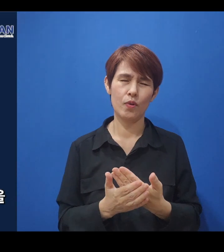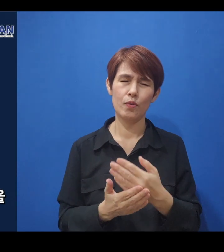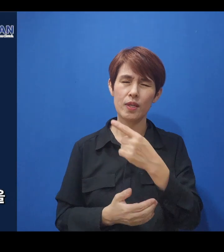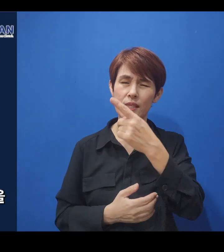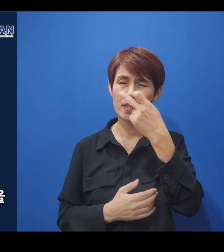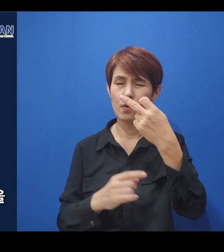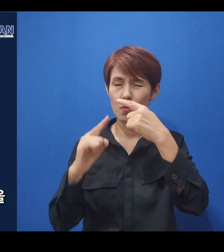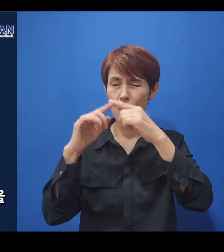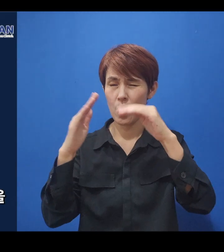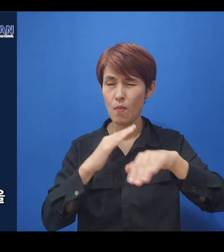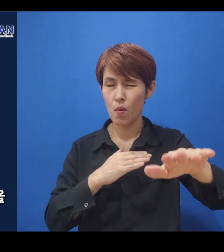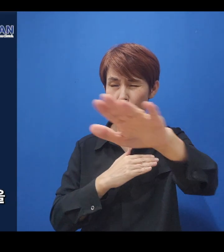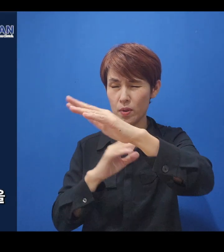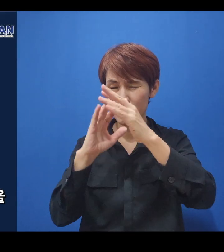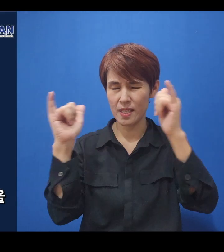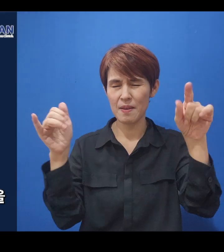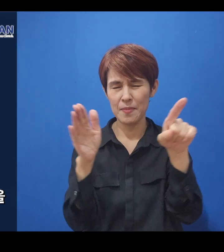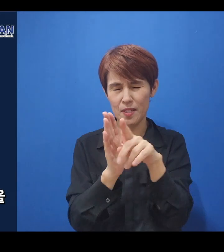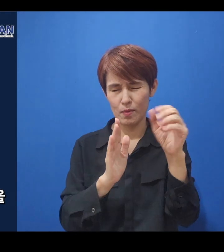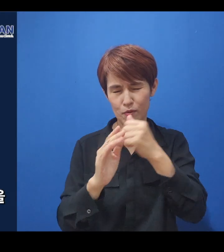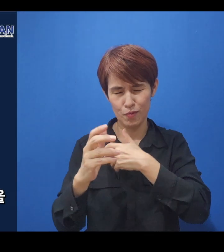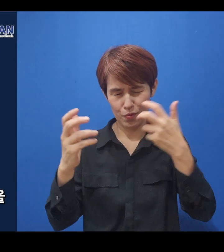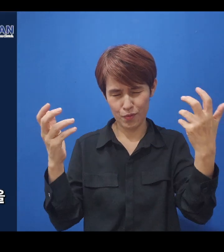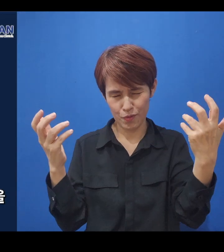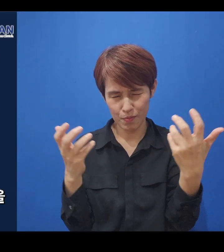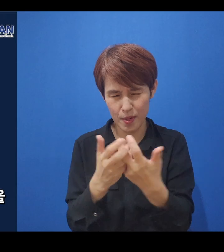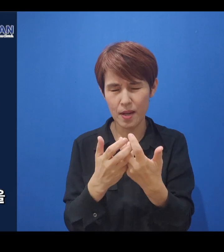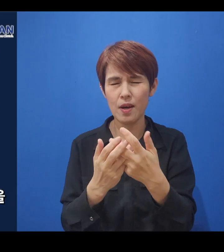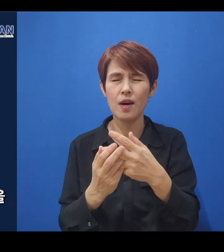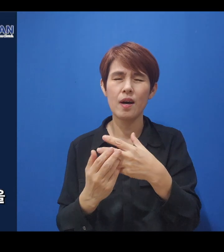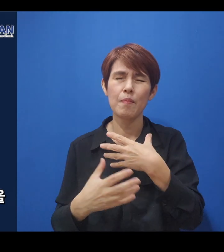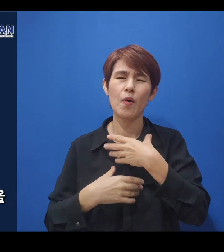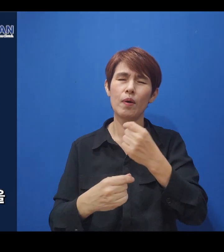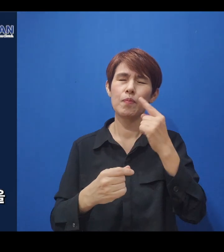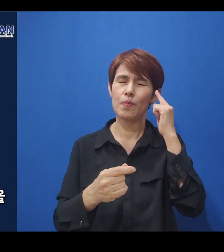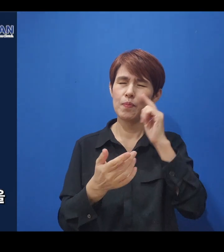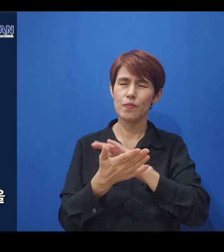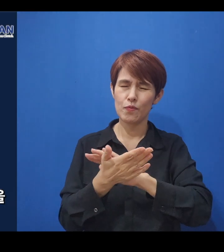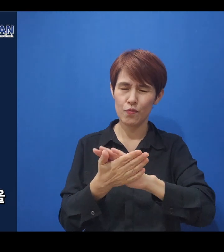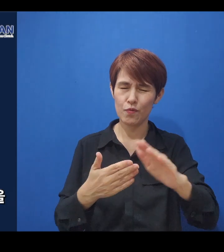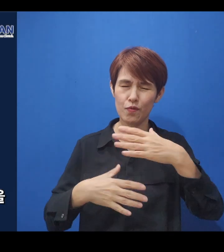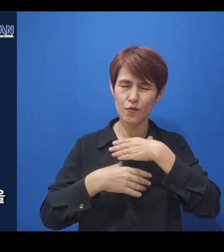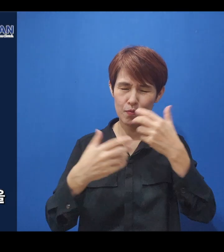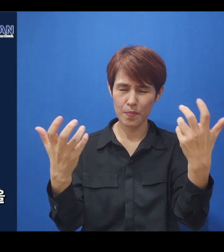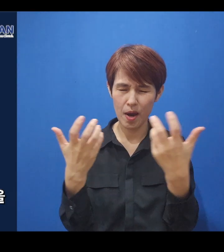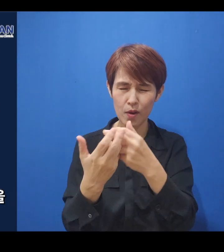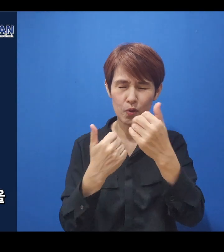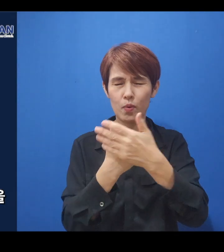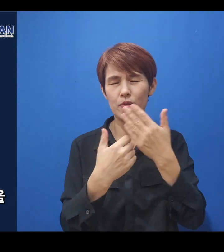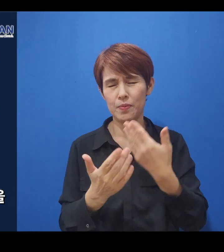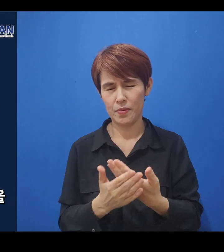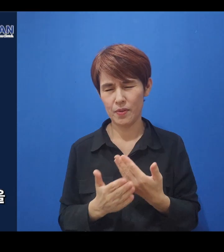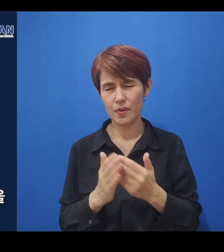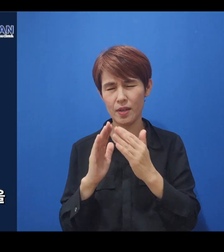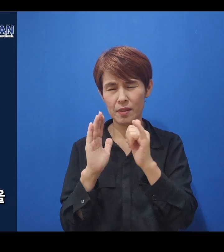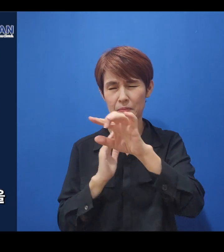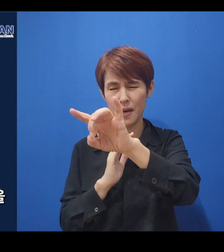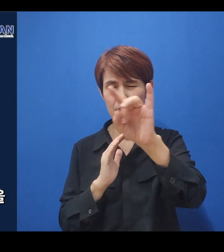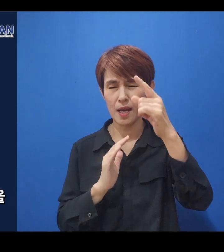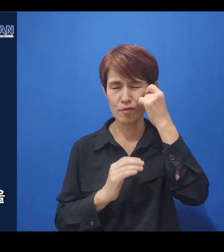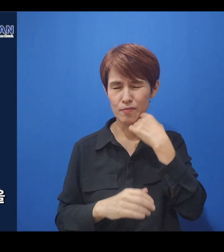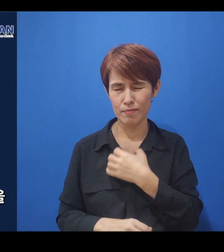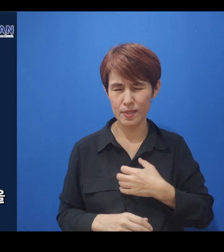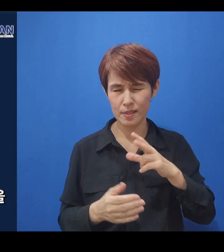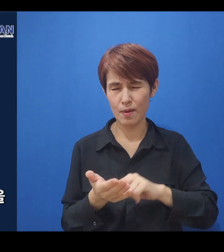모든 가정들이 이 믿음으로 충만한 가정, 이 평강으로 충만한 가정들이 되게 하옵소서. 가정들마다 눈물의 제목이